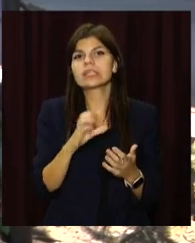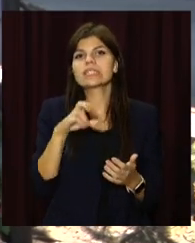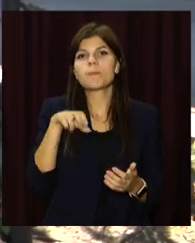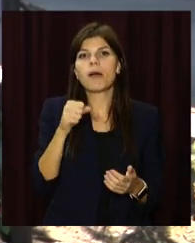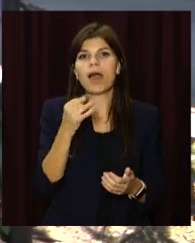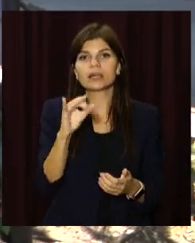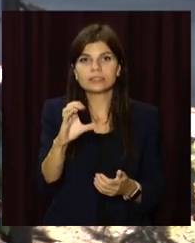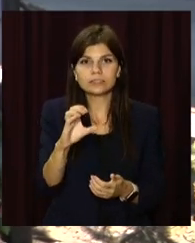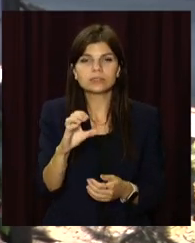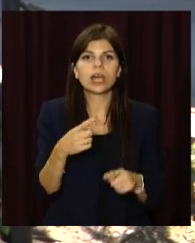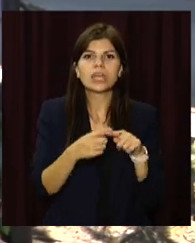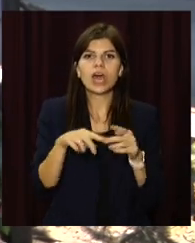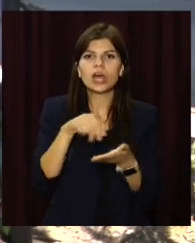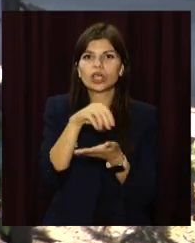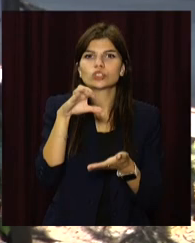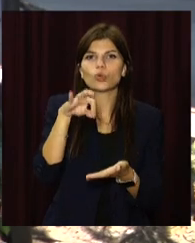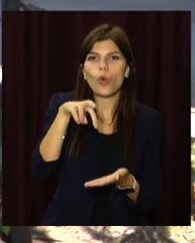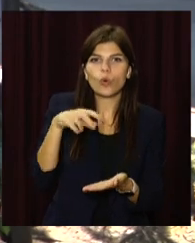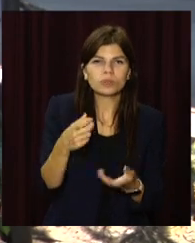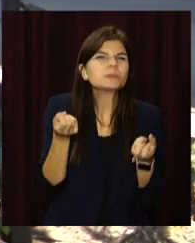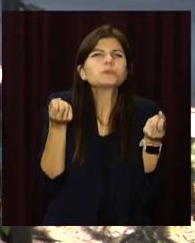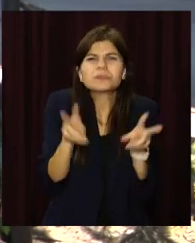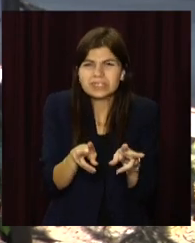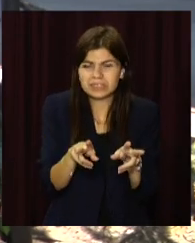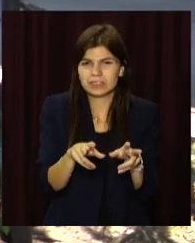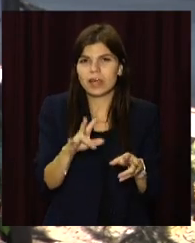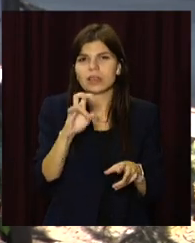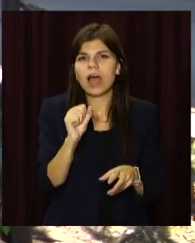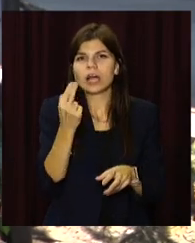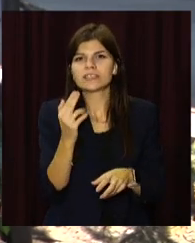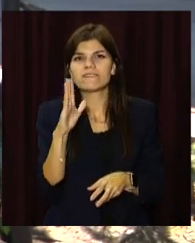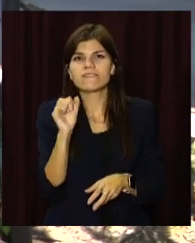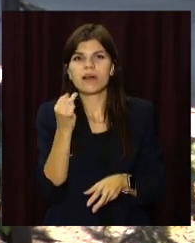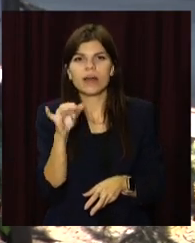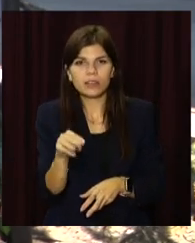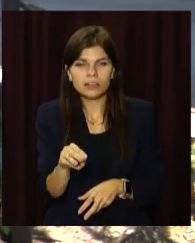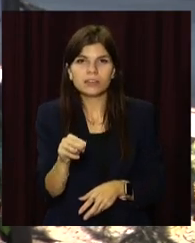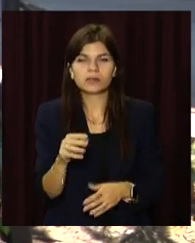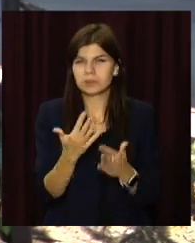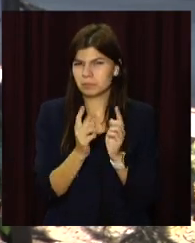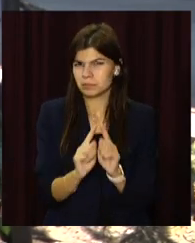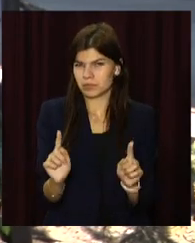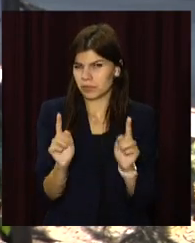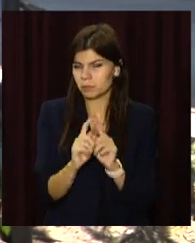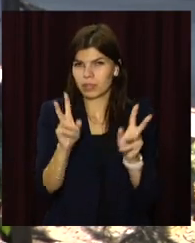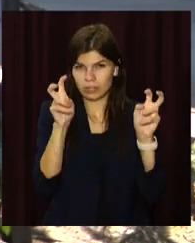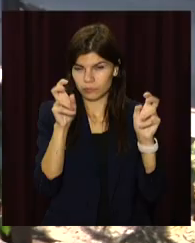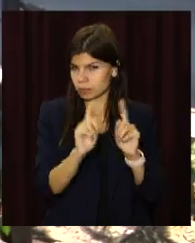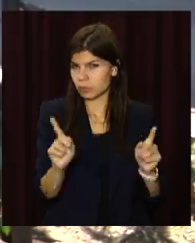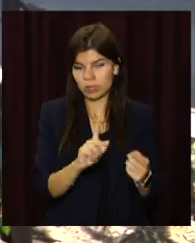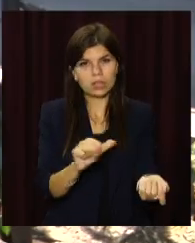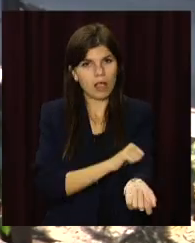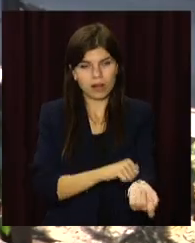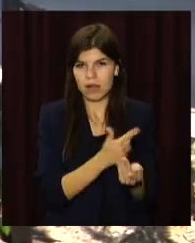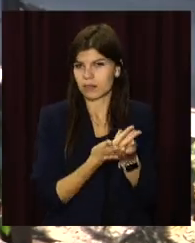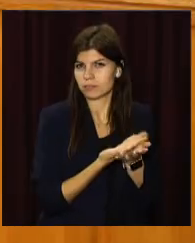сьогодні солі, це сьогодні нацвай, який там і з'являється і так далі. Тобто все одно, так чи інакше,